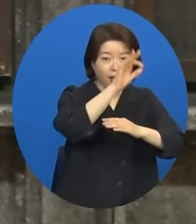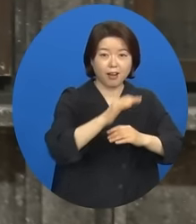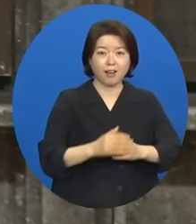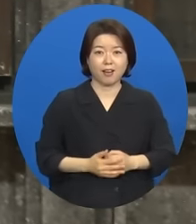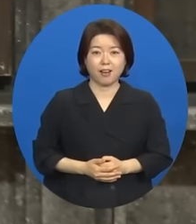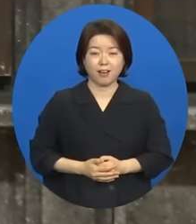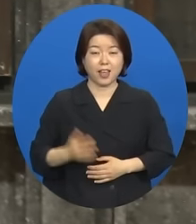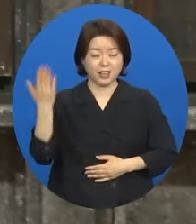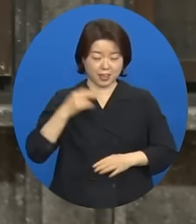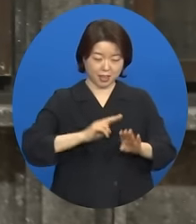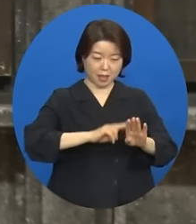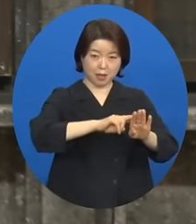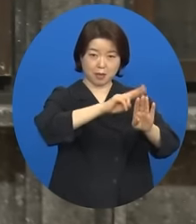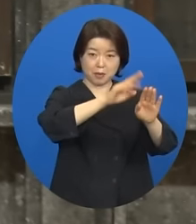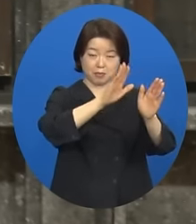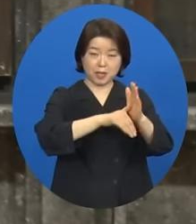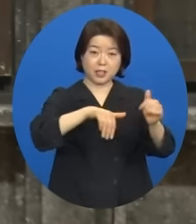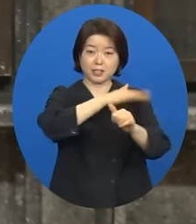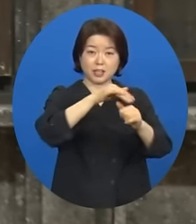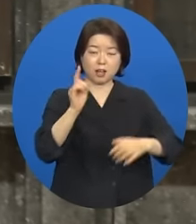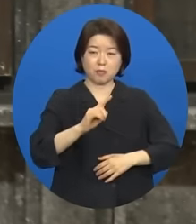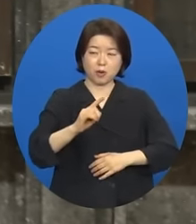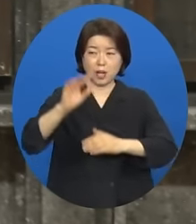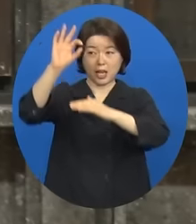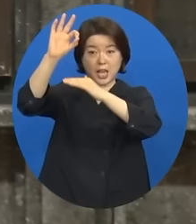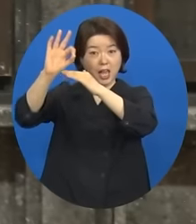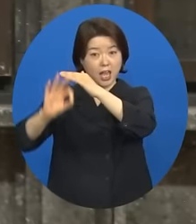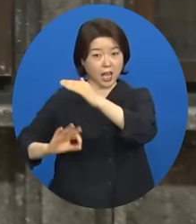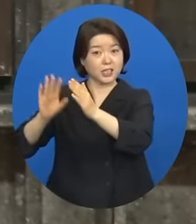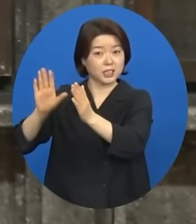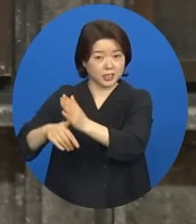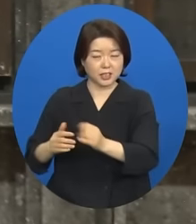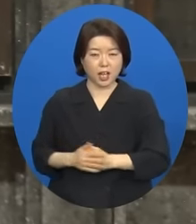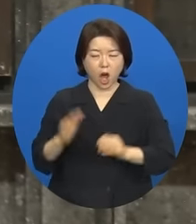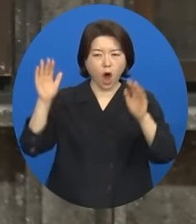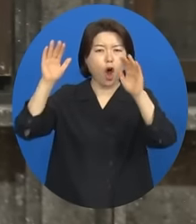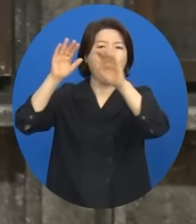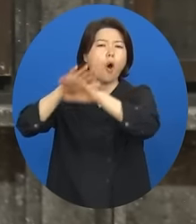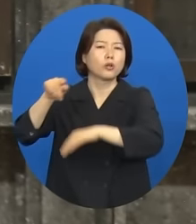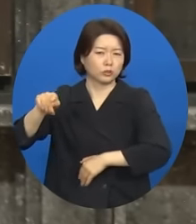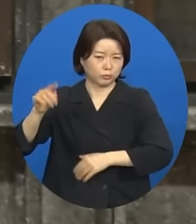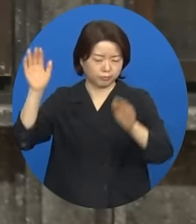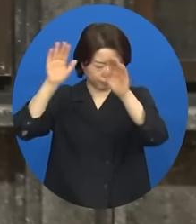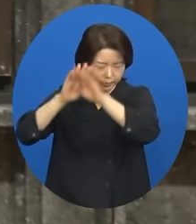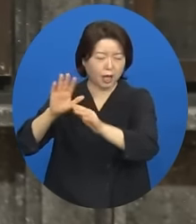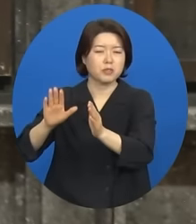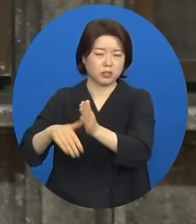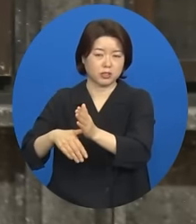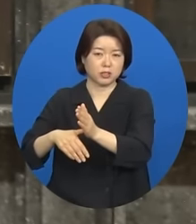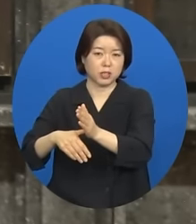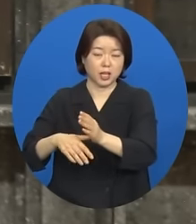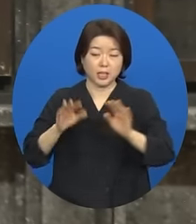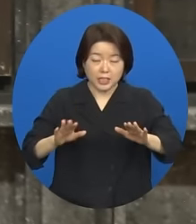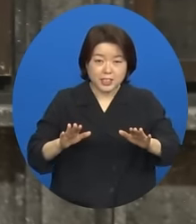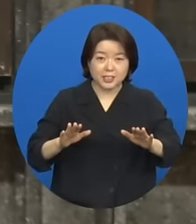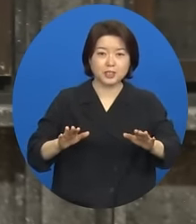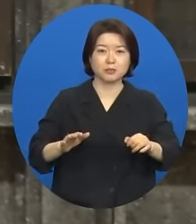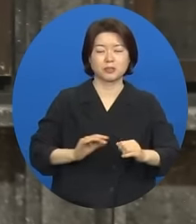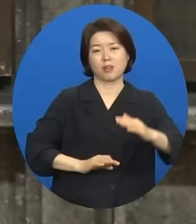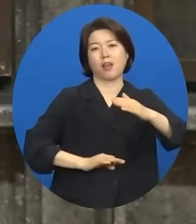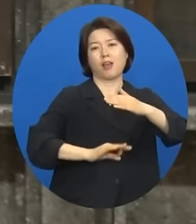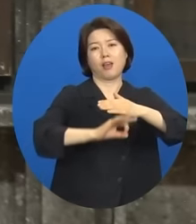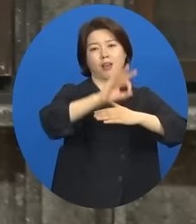어떤 상황인지 기억나세요? 베델 때는 해가 지는 때였습니다. 어둠이었습니다. 밤이었습니다. 근데 이제는 해가